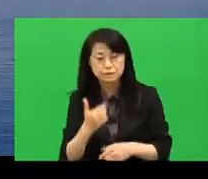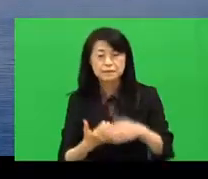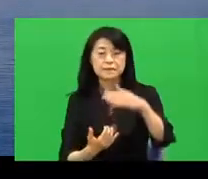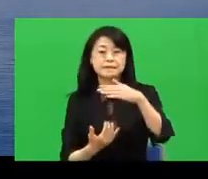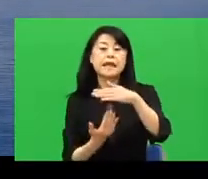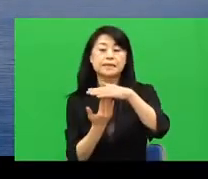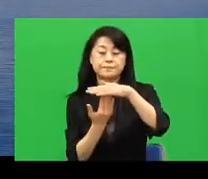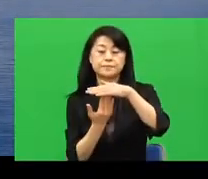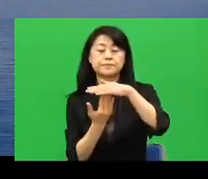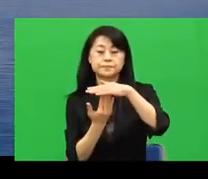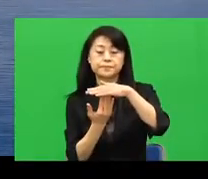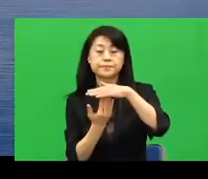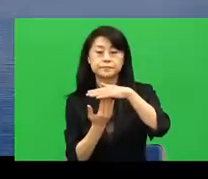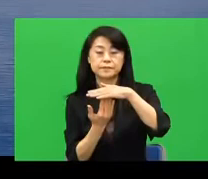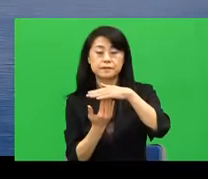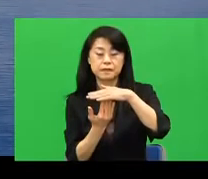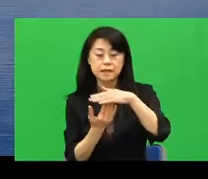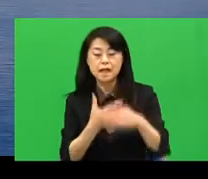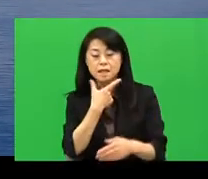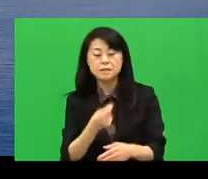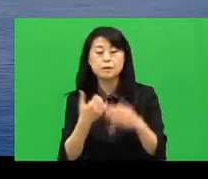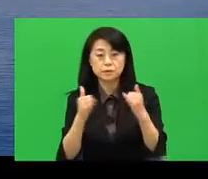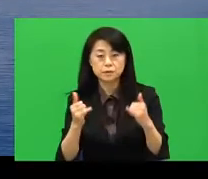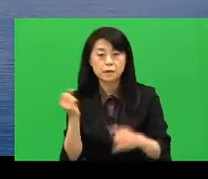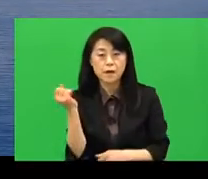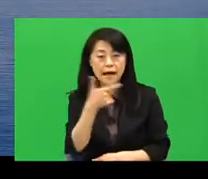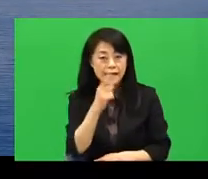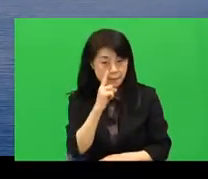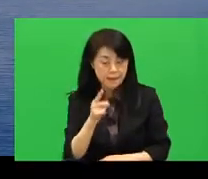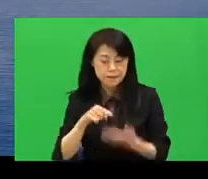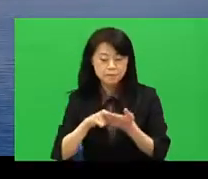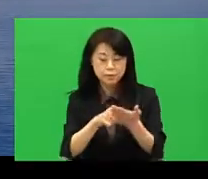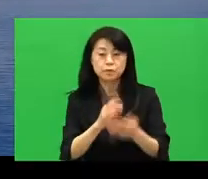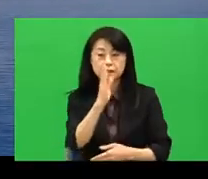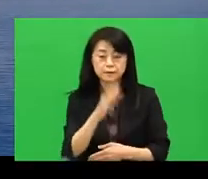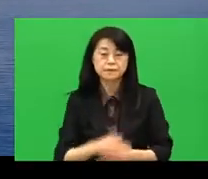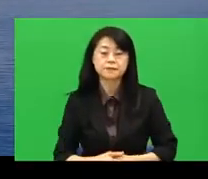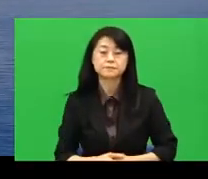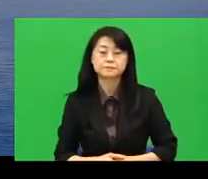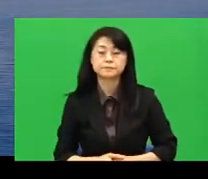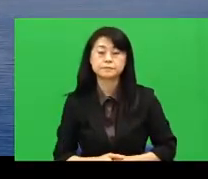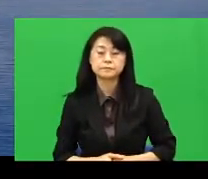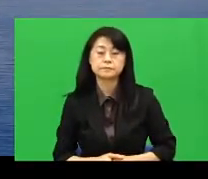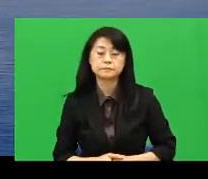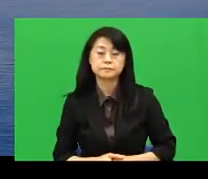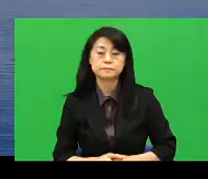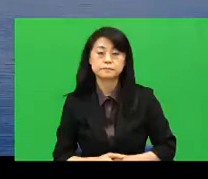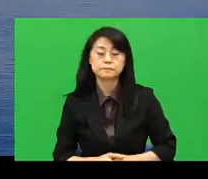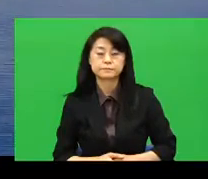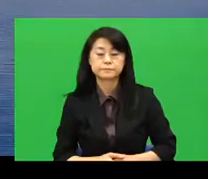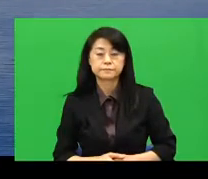定員になってしまいますので、ご希望の方は早めに申し込んでいただければと。それ